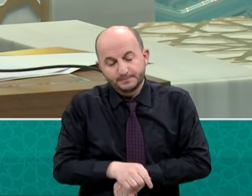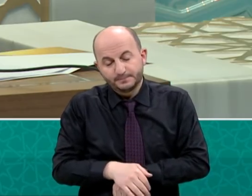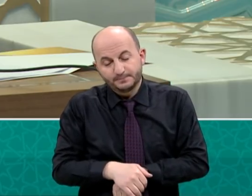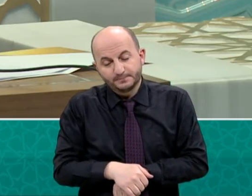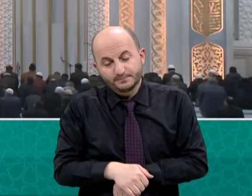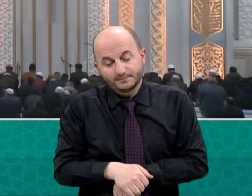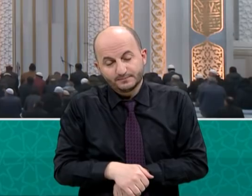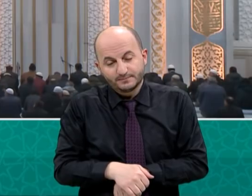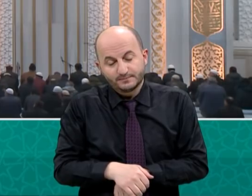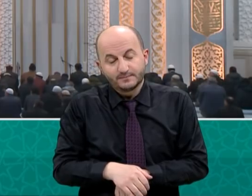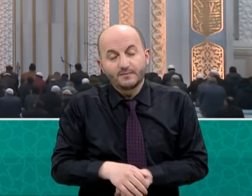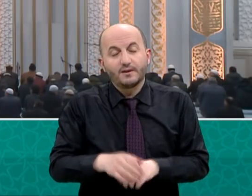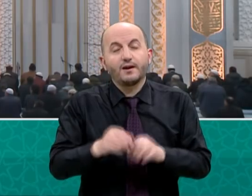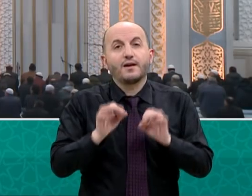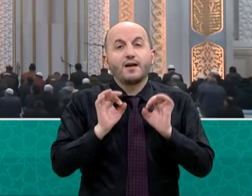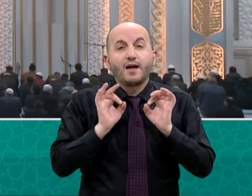hem